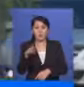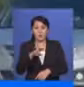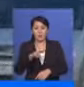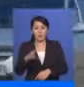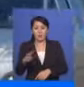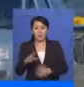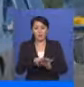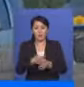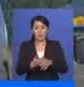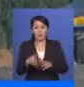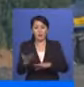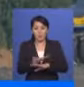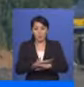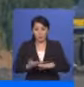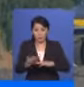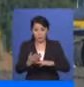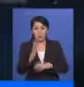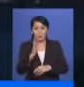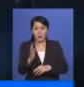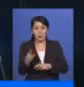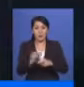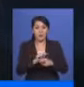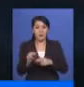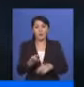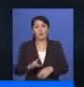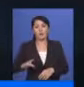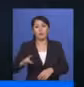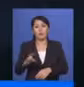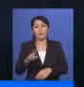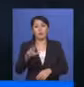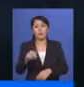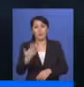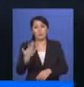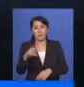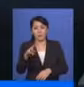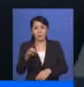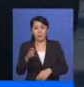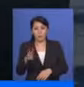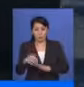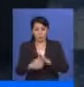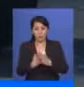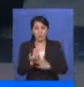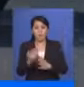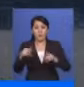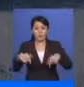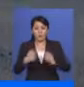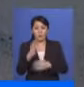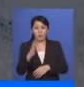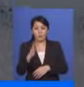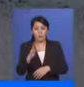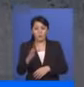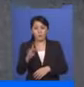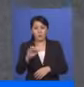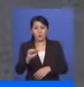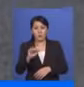мен елді мекендердің көшелері жөндеу көрмек. Және аудандық маңызы бар 355 шақырым жол қайта қалпына келтірілмек. Оның көп бөлігі